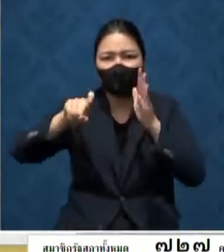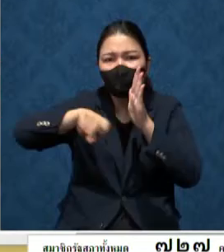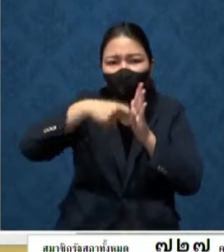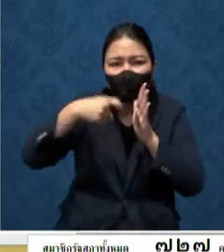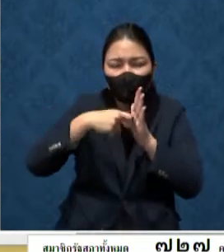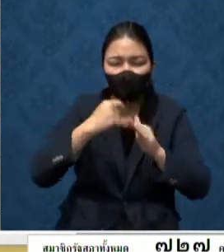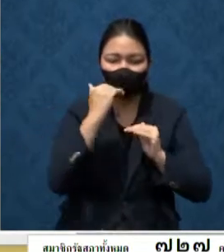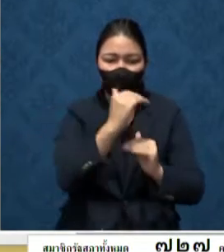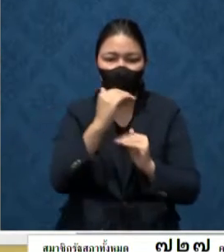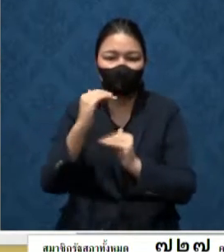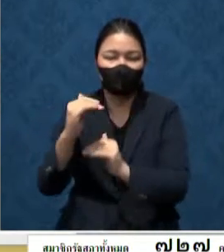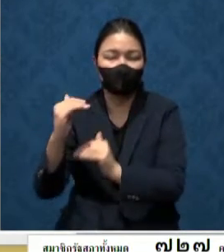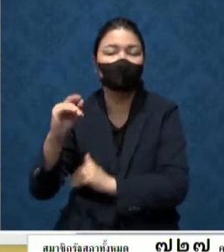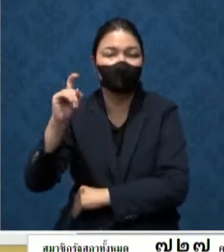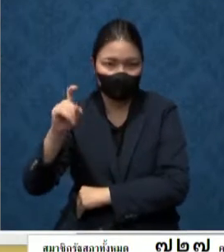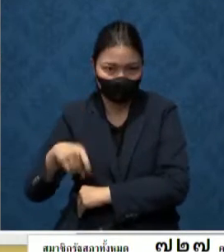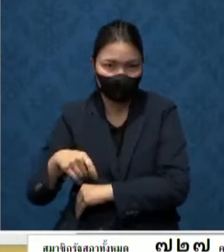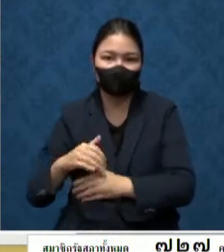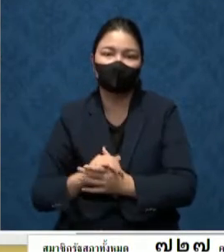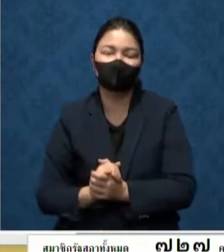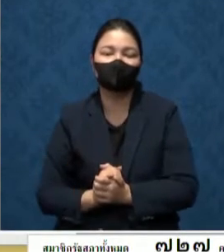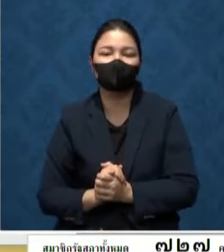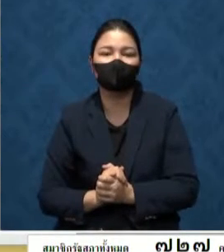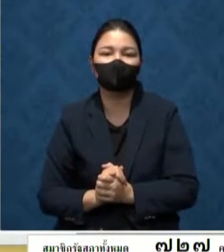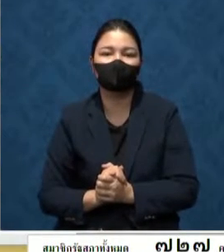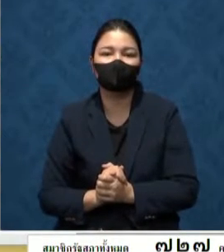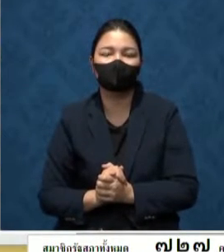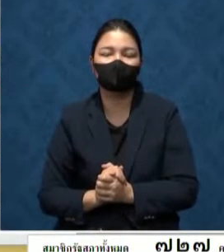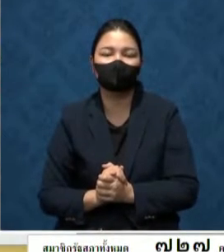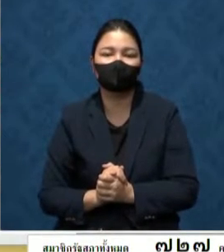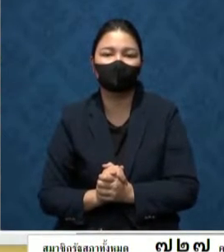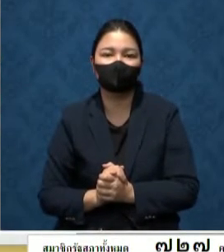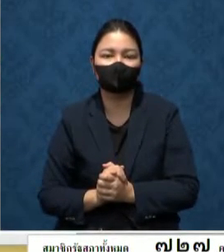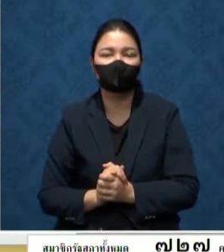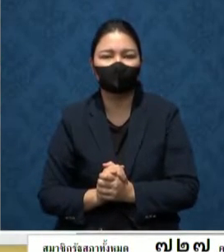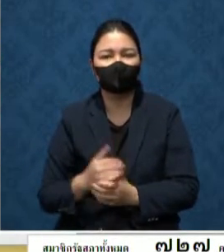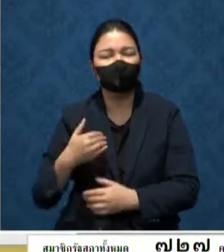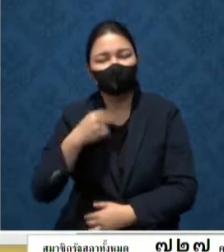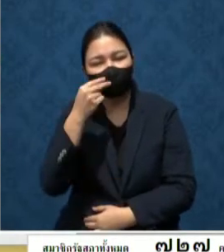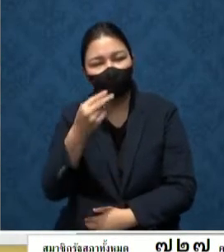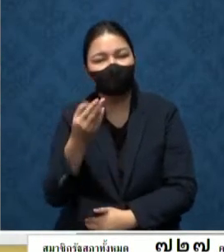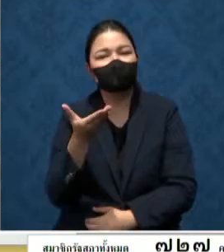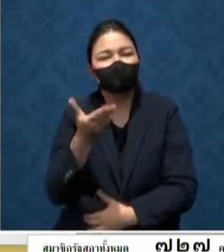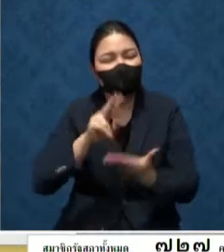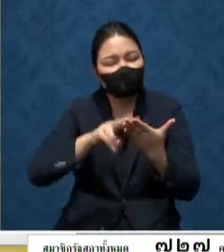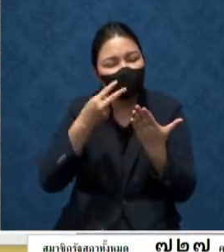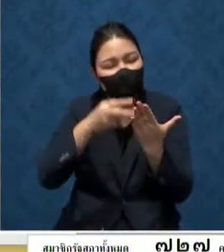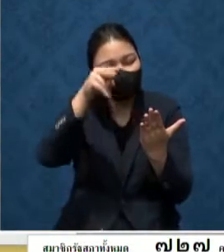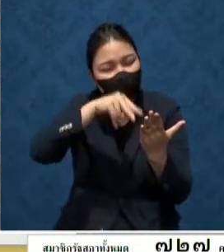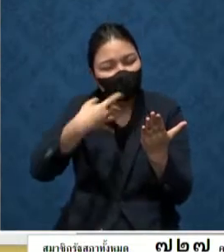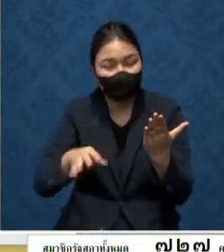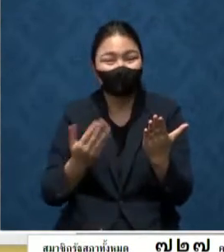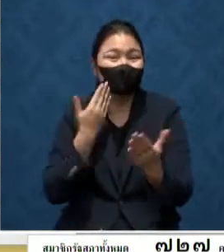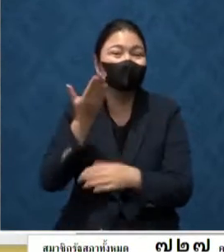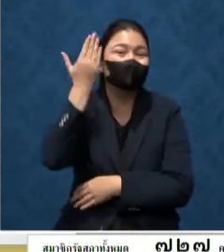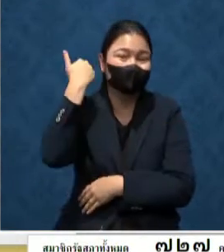อนตามที่บัญญัติไว้ในรัฐธรรมนูญนะครับผมก็เลยขออนุญาตแปรยติถึงแม้ว่าท่านจะลงมติกันไปแ